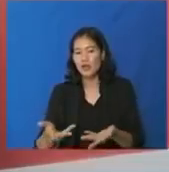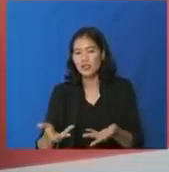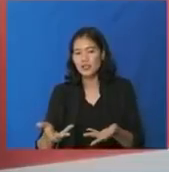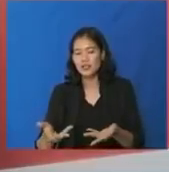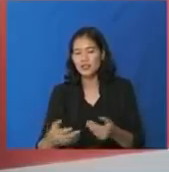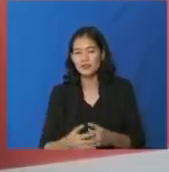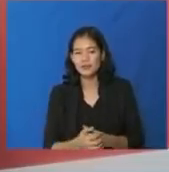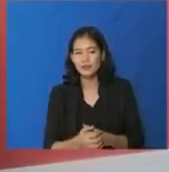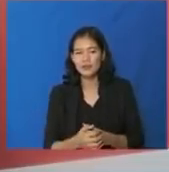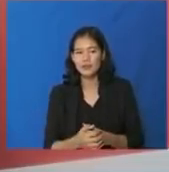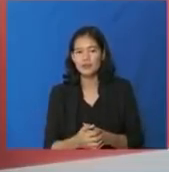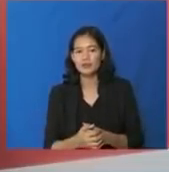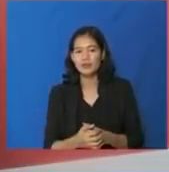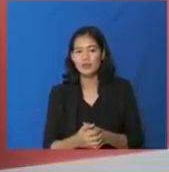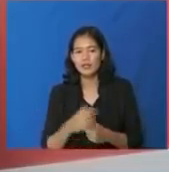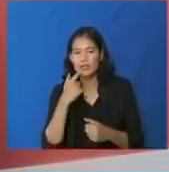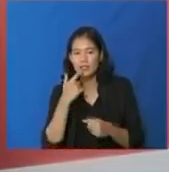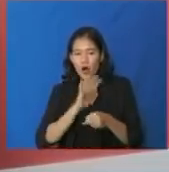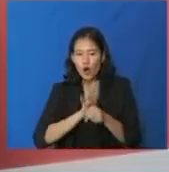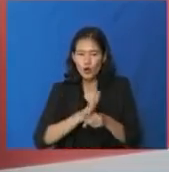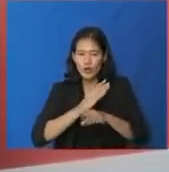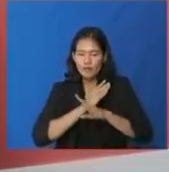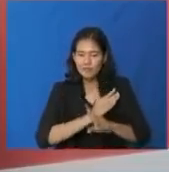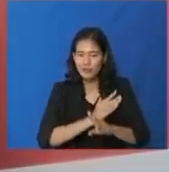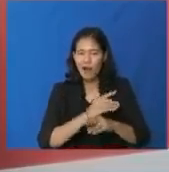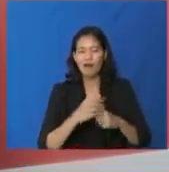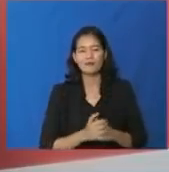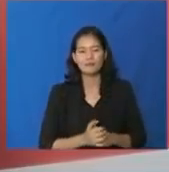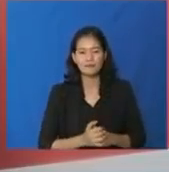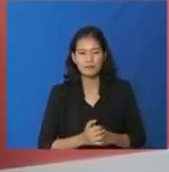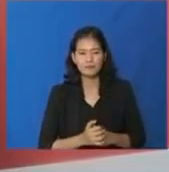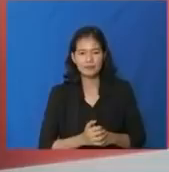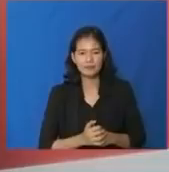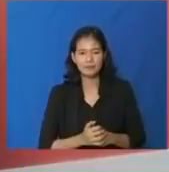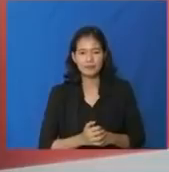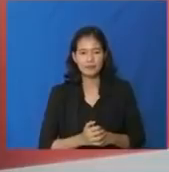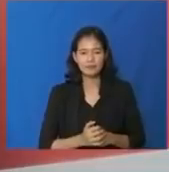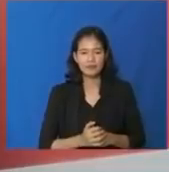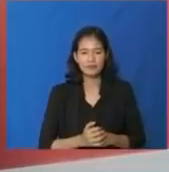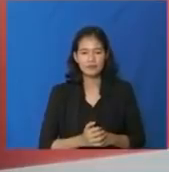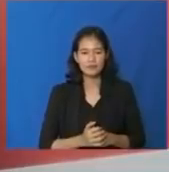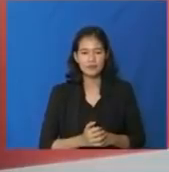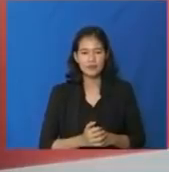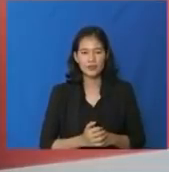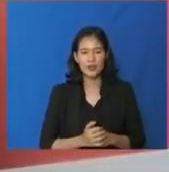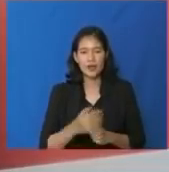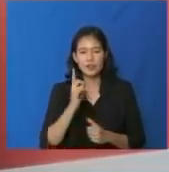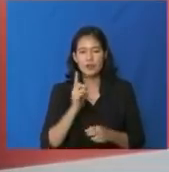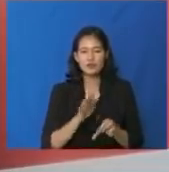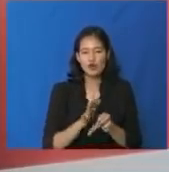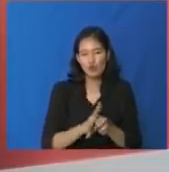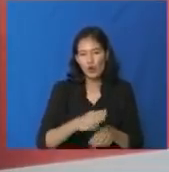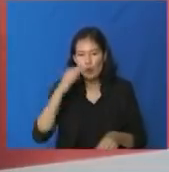pencipta Hai Cornelis karena Hai kurang misalnya